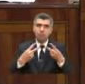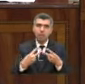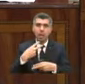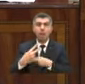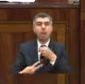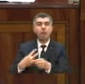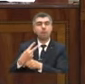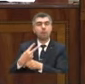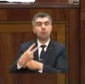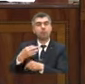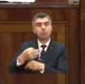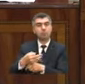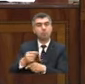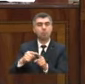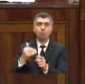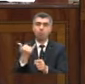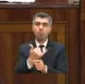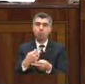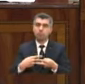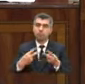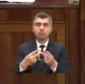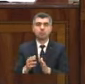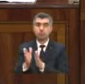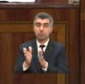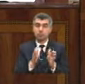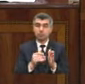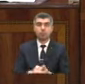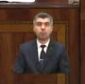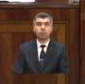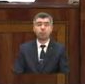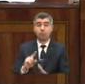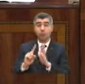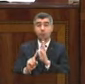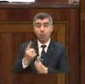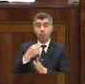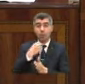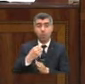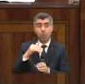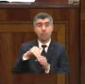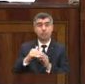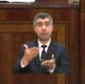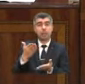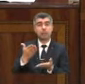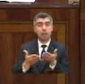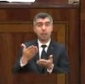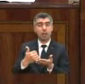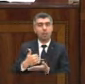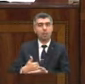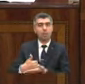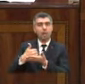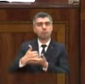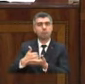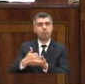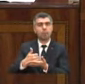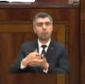سنتين سيتم الوفاء به. لقد أعلننا منذ البداية في الفريق الاستقلالي عن دعمنا المطلق لهذا